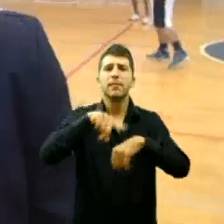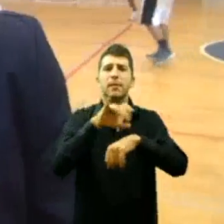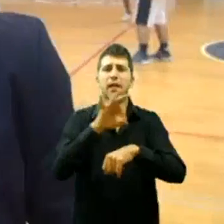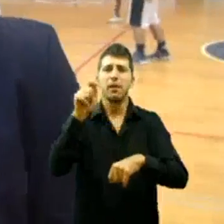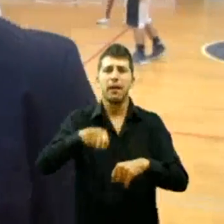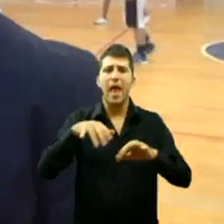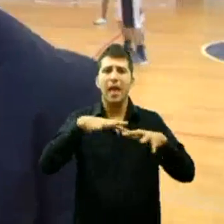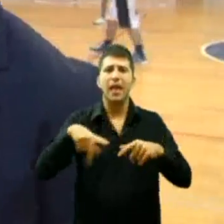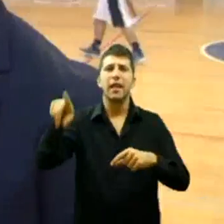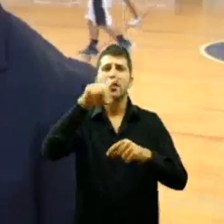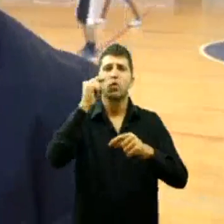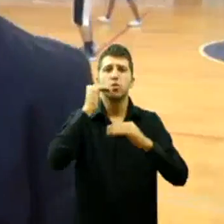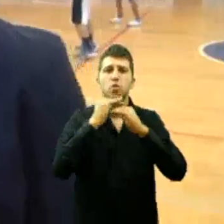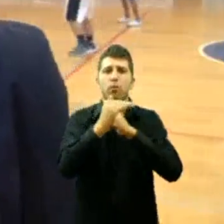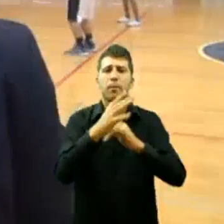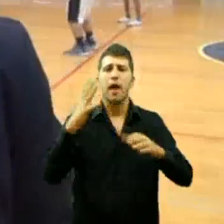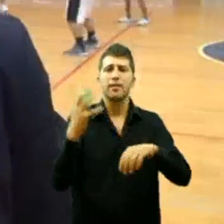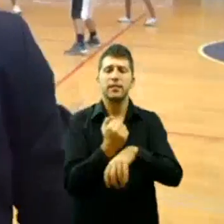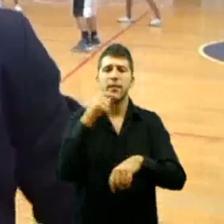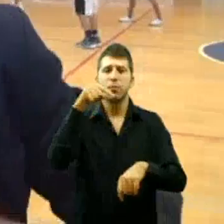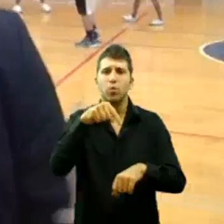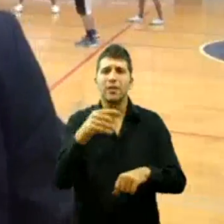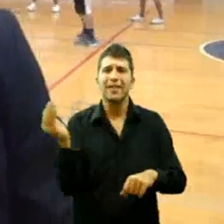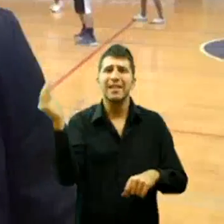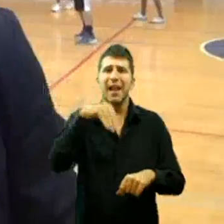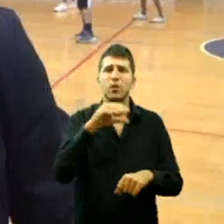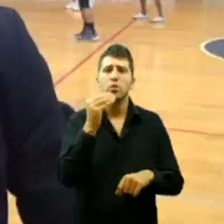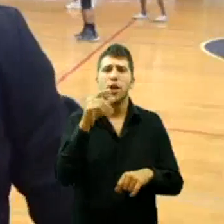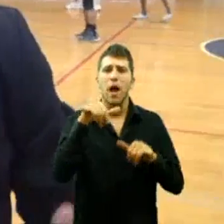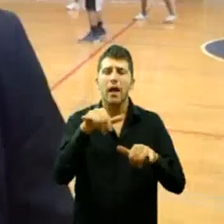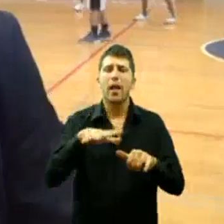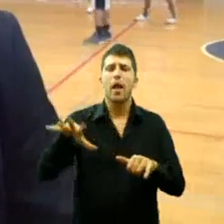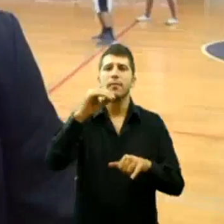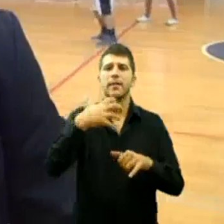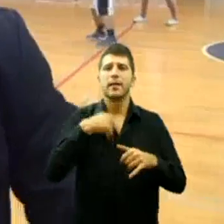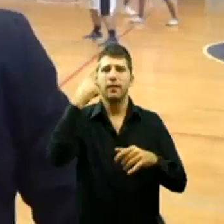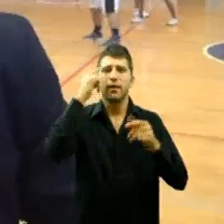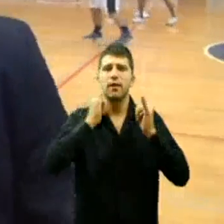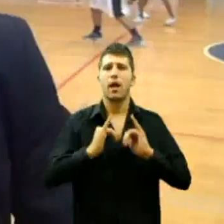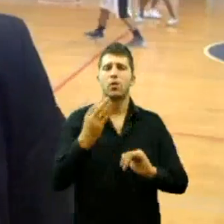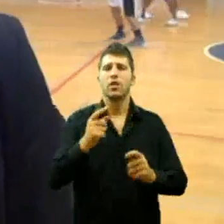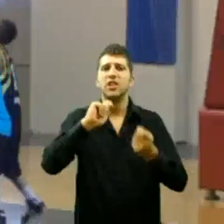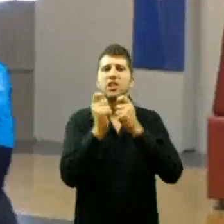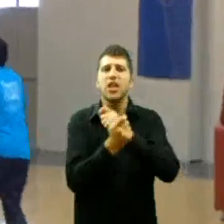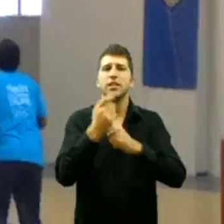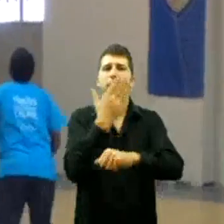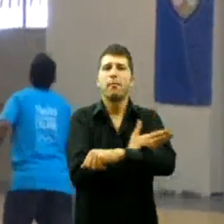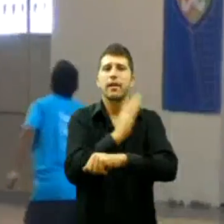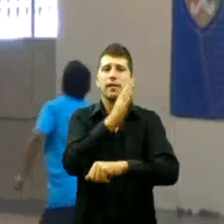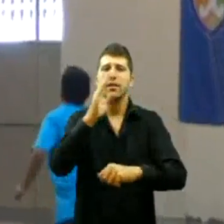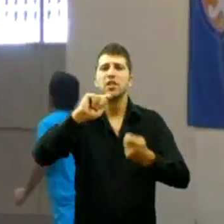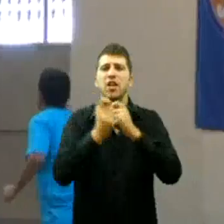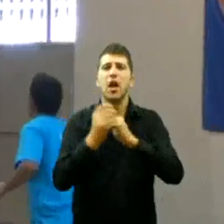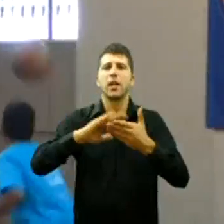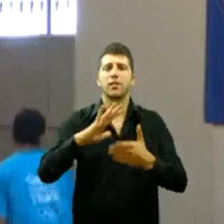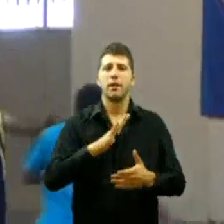özel spor sporcular federasyon başkanı ve aynı sporcularıyla röportaj yapılıyor. Değişik iller görüyorlar, değişik arkadaşlar ediyorlar. Şampiyonada özel